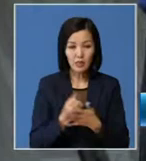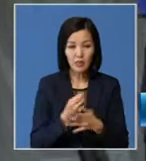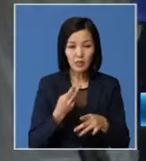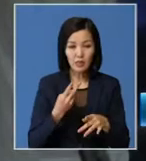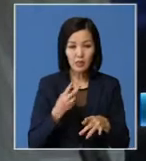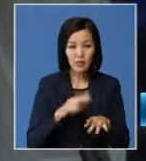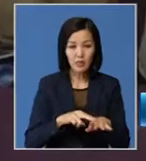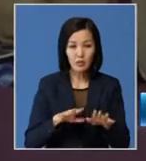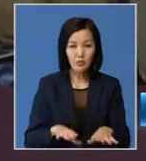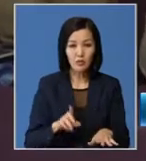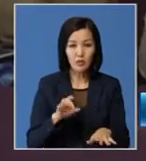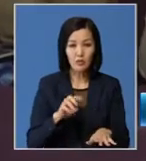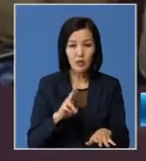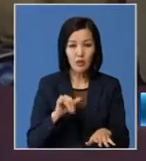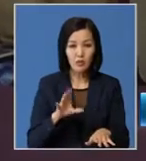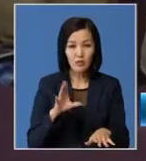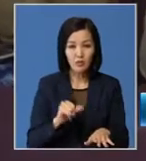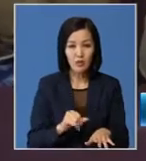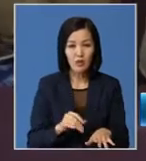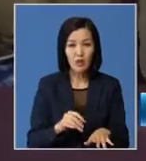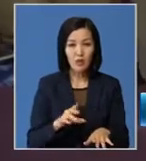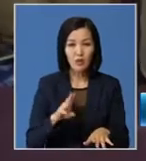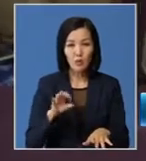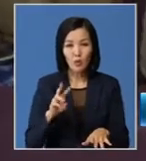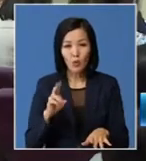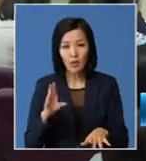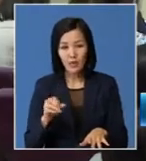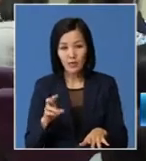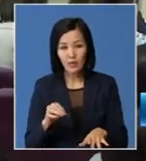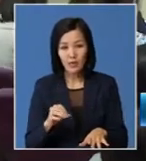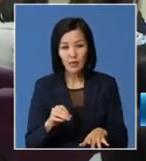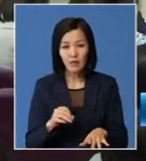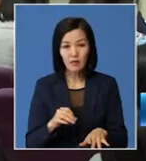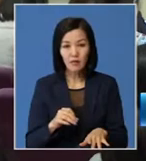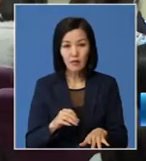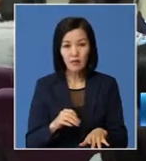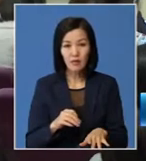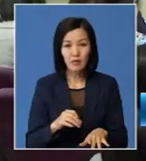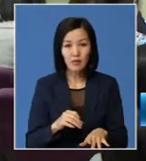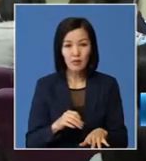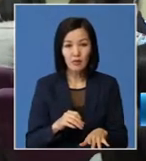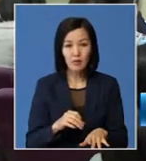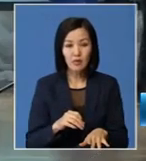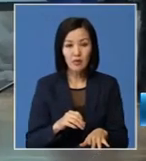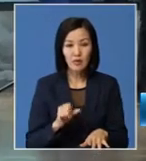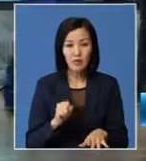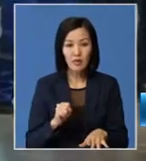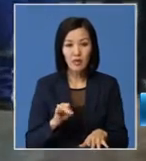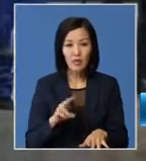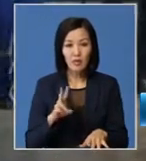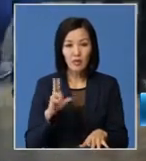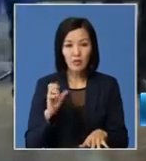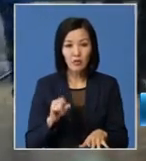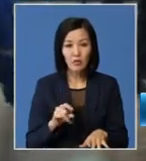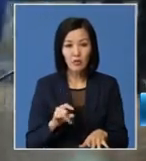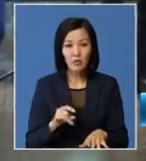орын Балауса Қасымбай мен Толғанай Оразәлиеваға бұйырса, Балауса Боранбаева, Гүлзат Оразалинова, Айнур Қабдулина